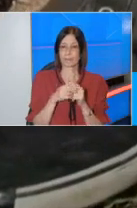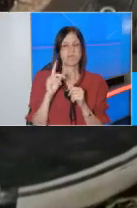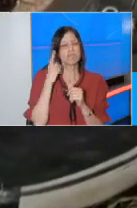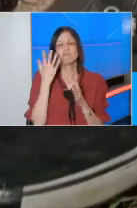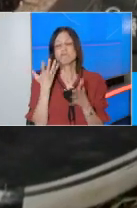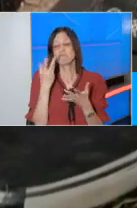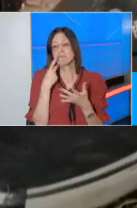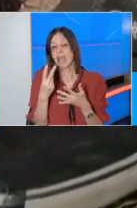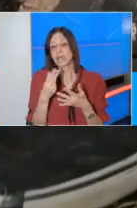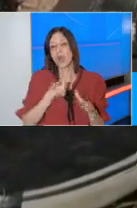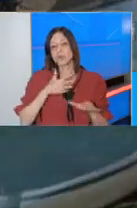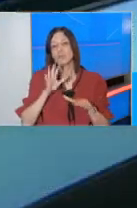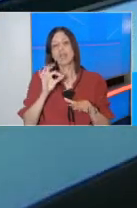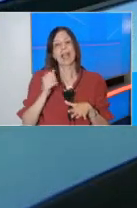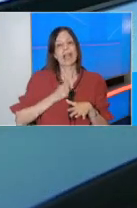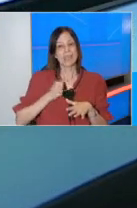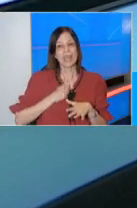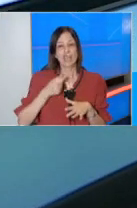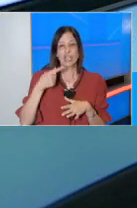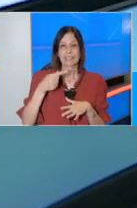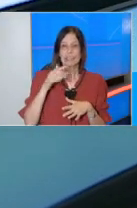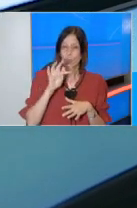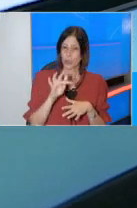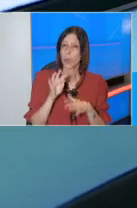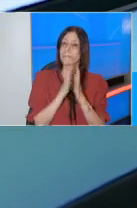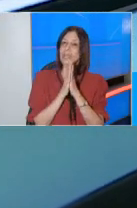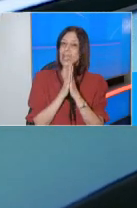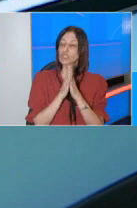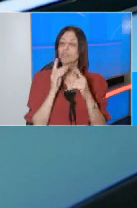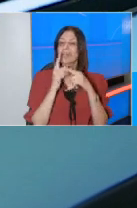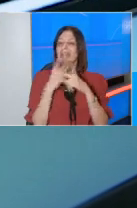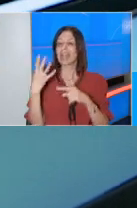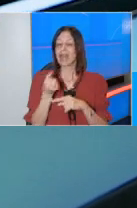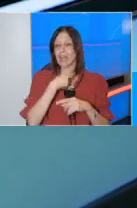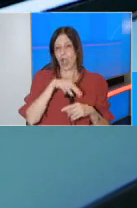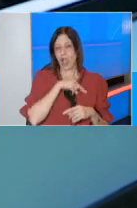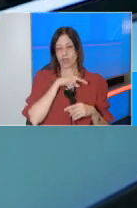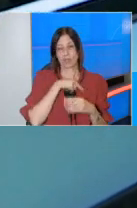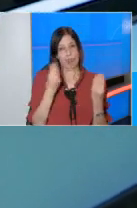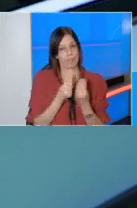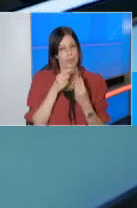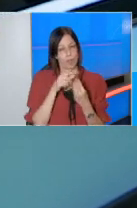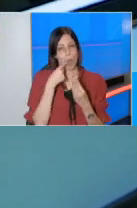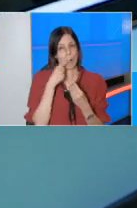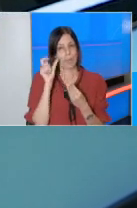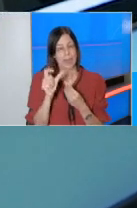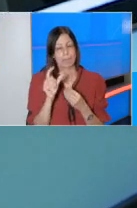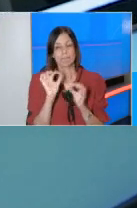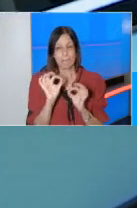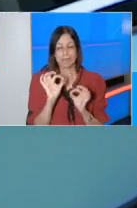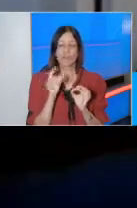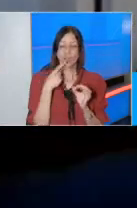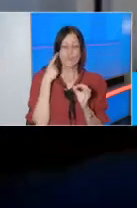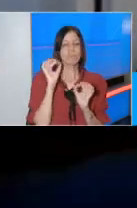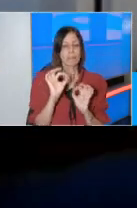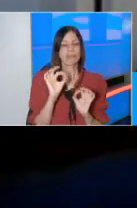את ראית, ראש הממשלה של קנדה, ג'סטין טרודו, ביקש מהכנסייה לקחת אחריות על הדבר הזה. הוא לא אמר את המילים בפירוש, אבל יודעים